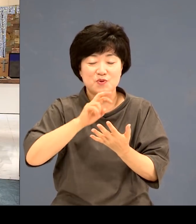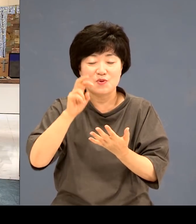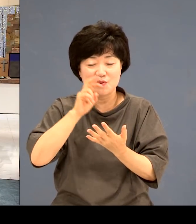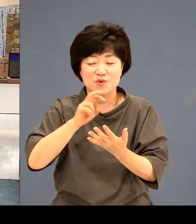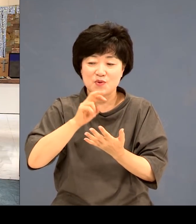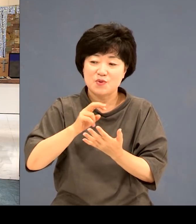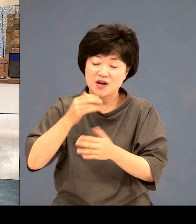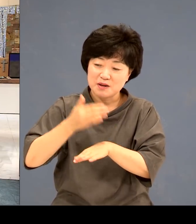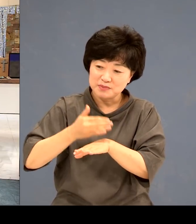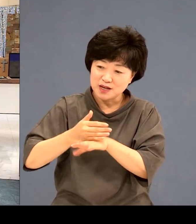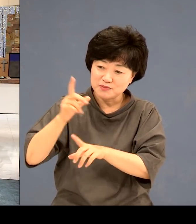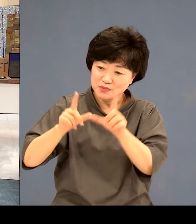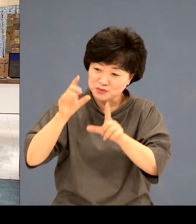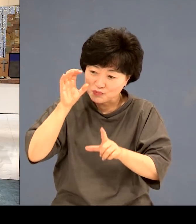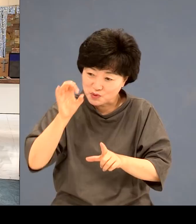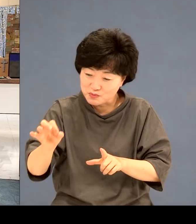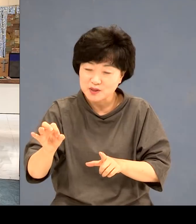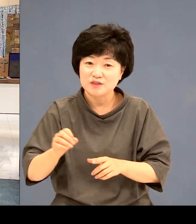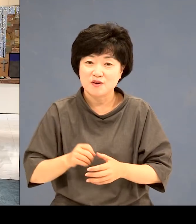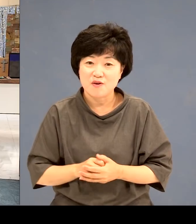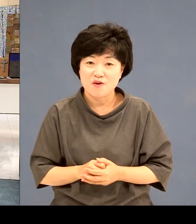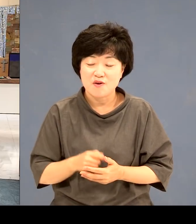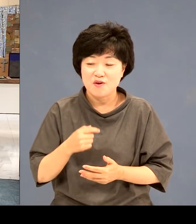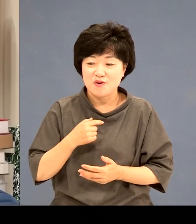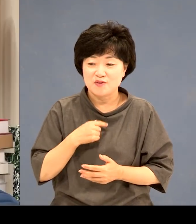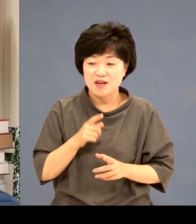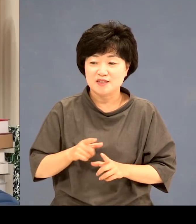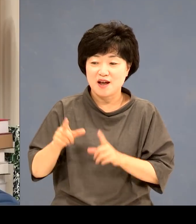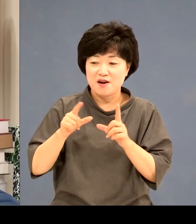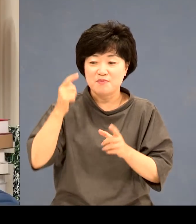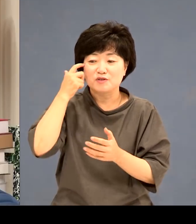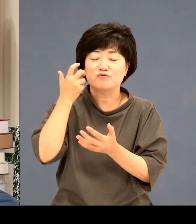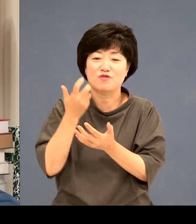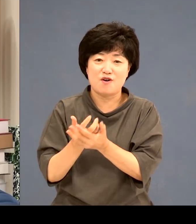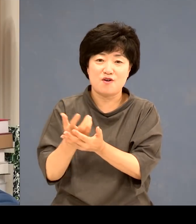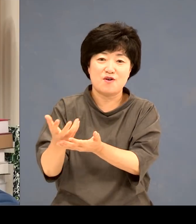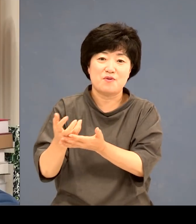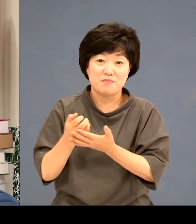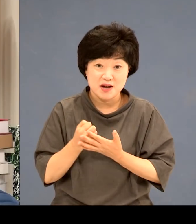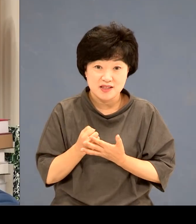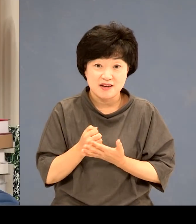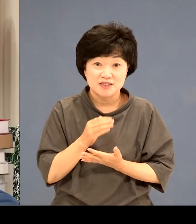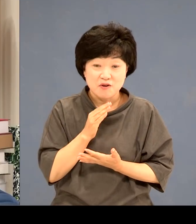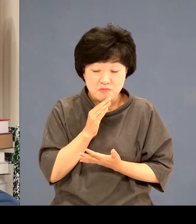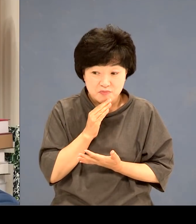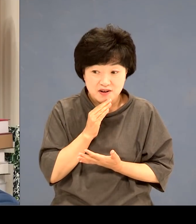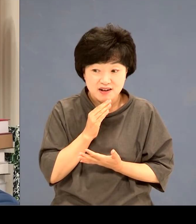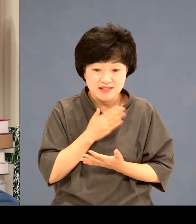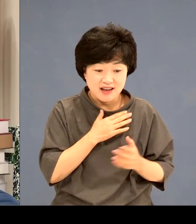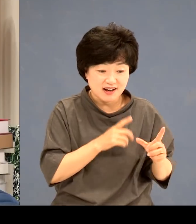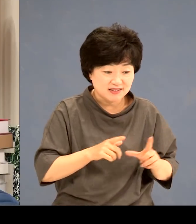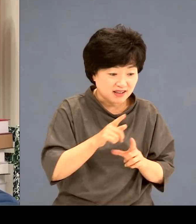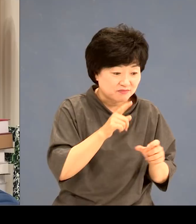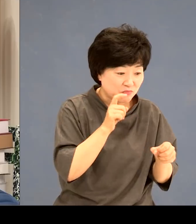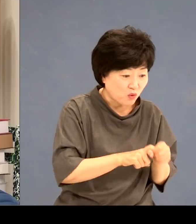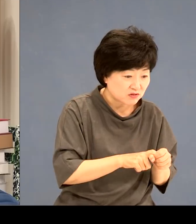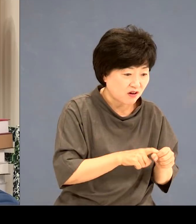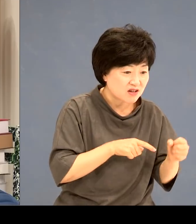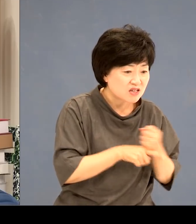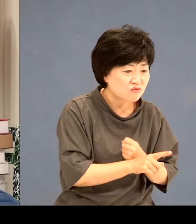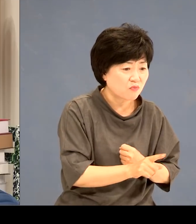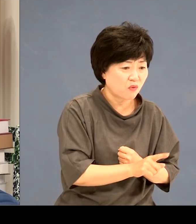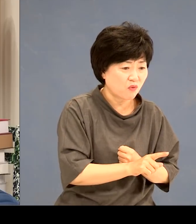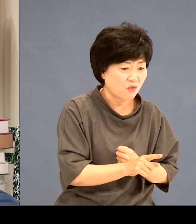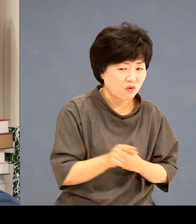부르시고 기뻐하고 감사하는 그런 모습을 보면서 제 삶에 굉장한 큰 충격이 됐었고 내가 정말 사는